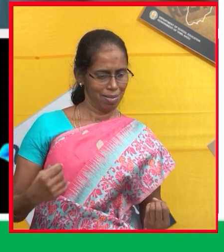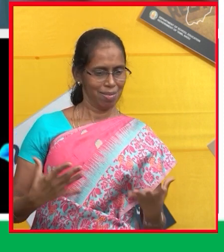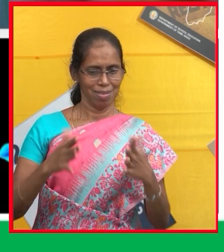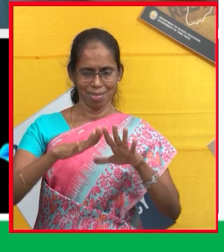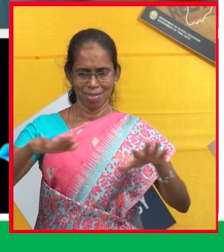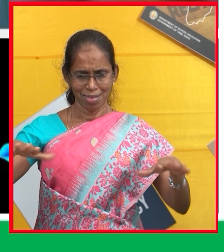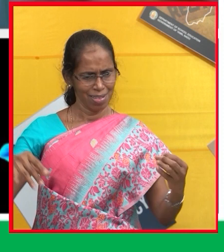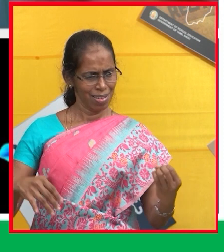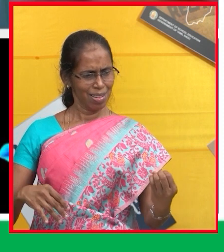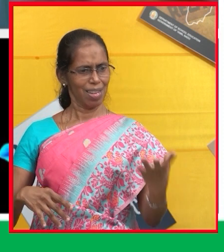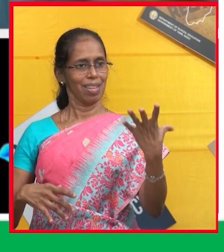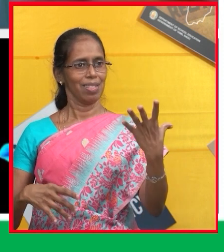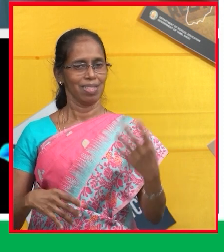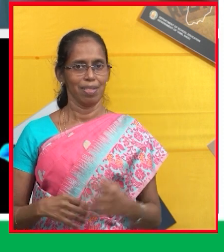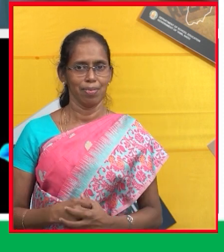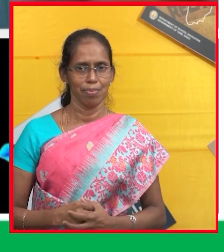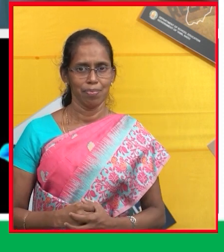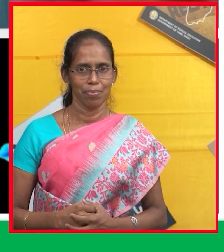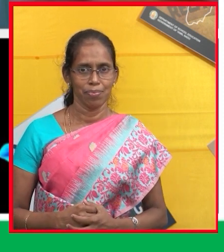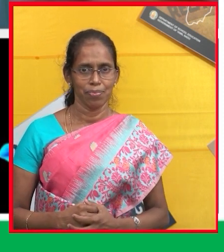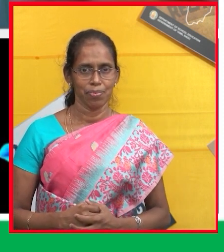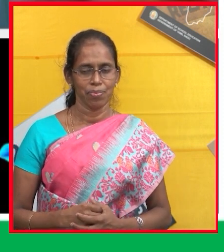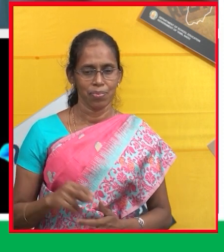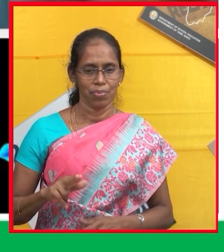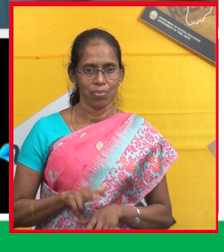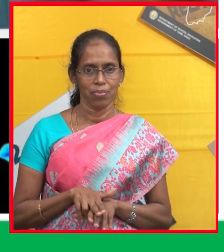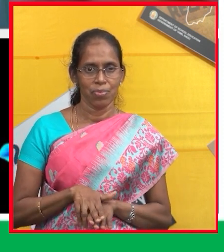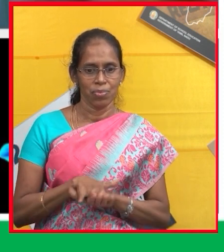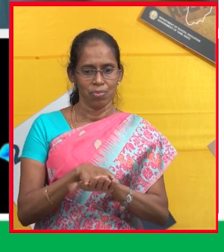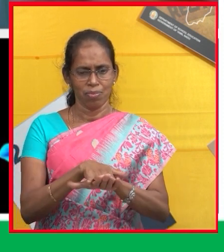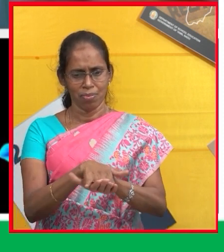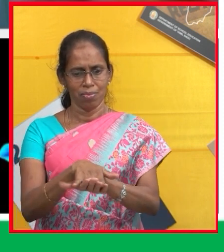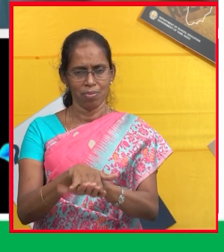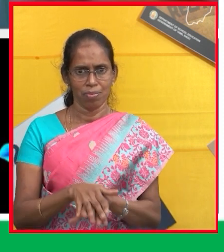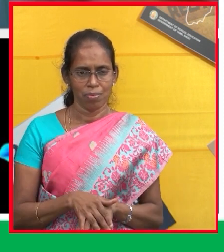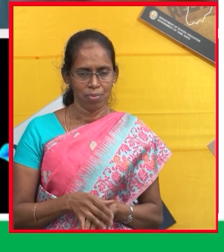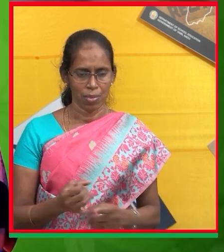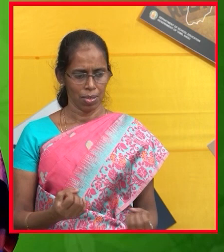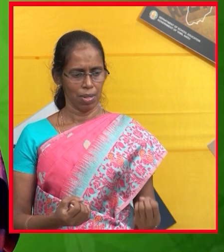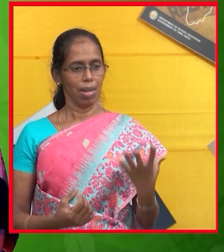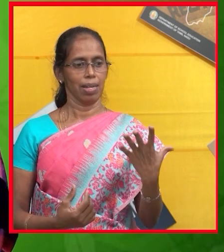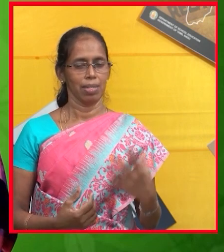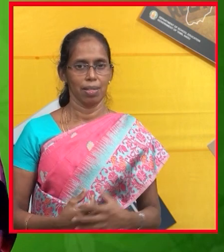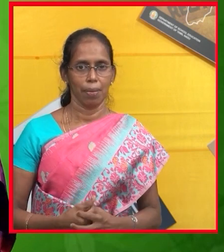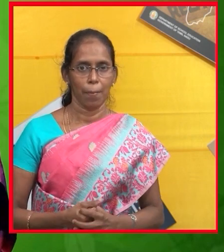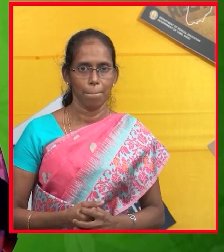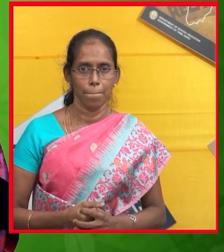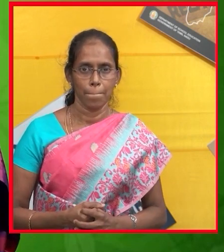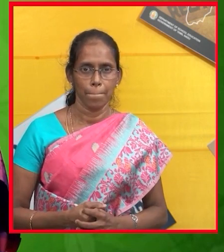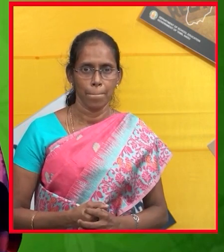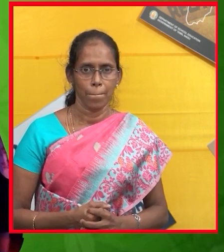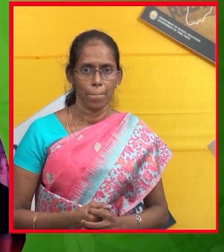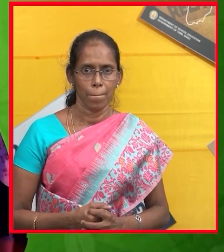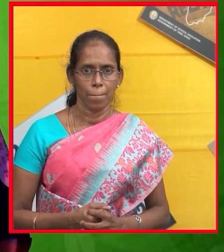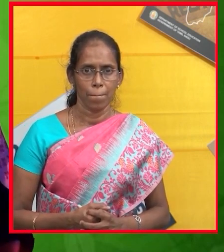வெளிப்படுத்தக்கூடிய ஒரு விதமான ஒளி. லைட்னா ஒளி. அந்த ஒளிக்கு தான் பயோலூமினிசன்ஸ் அப்படின்னு பேர். இது நம்மளை